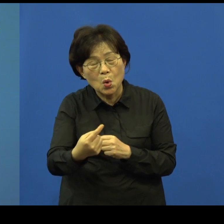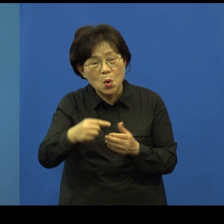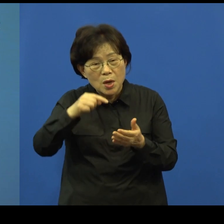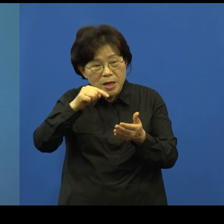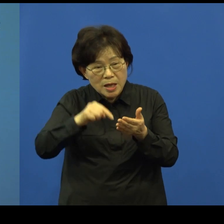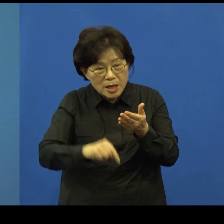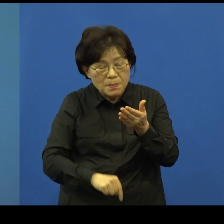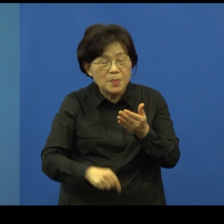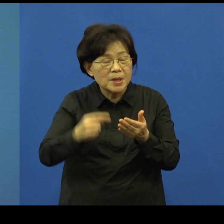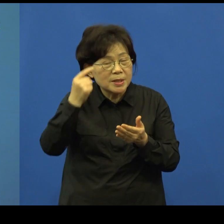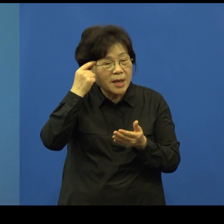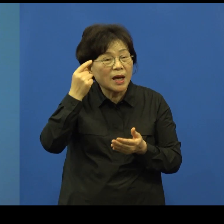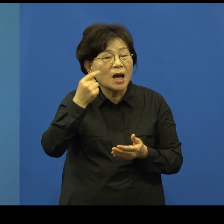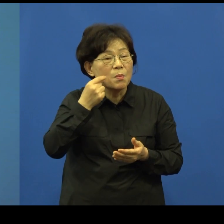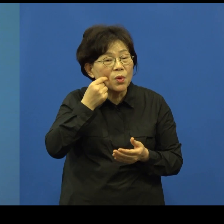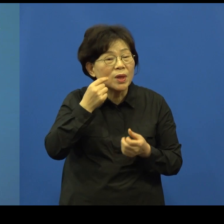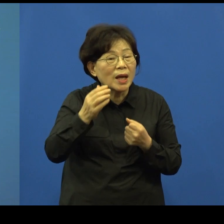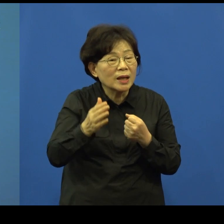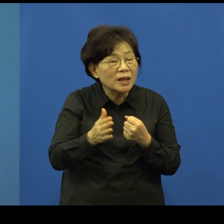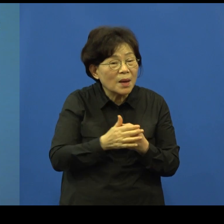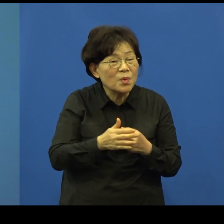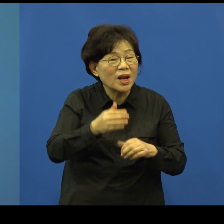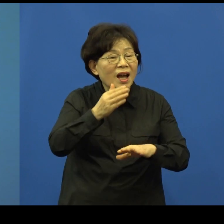깊이 생각을 안 하니까.